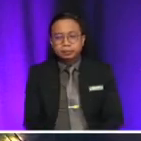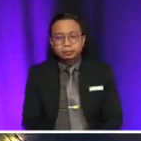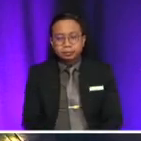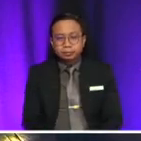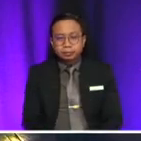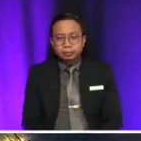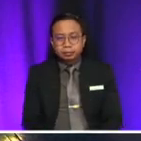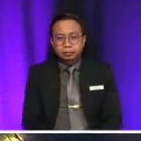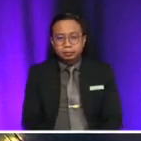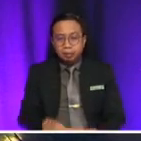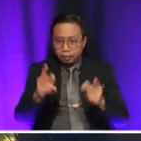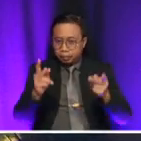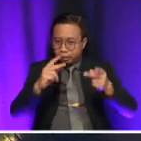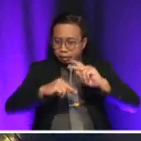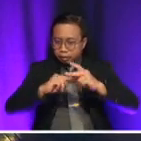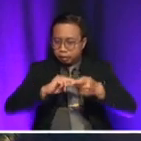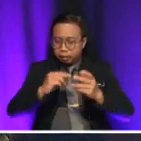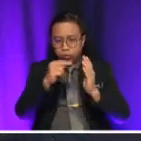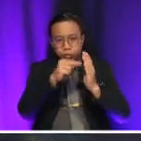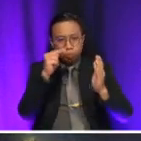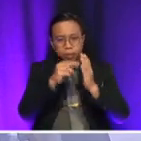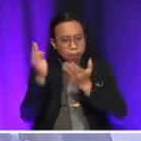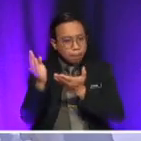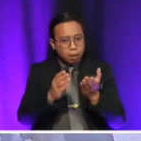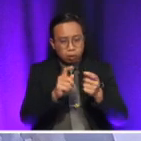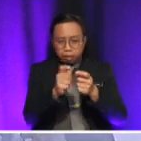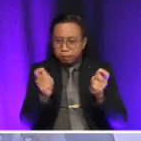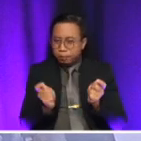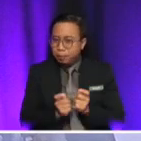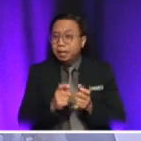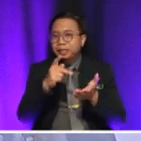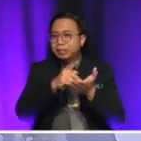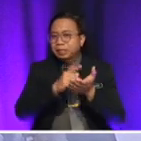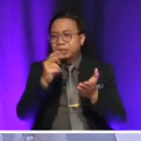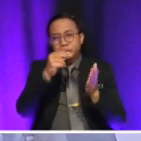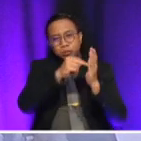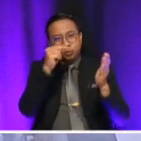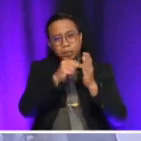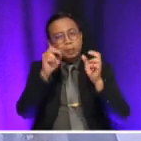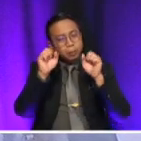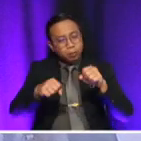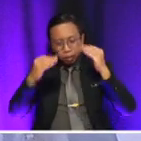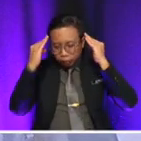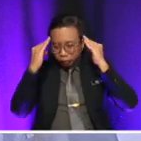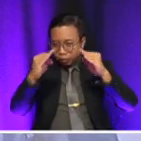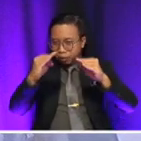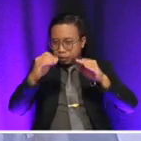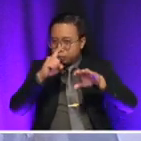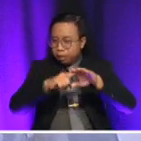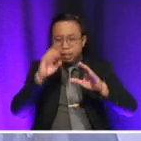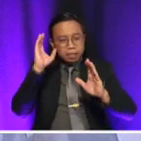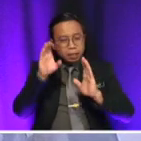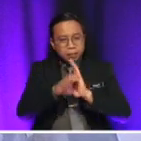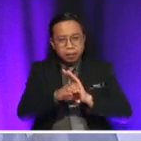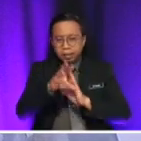peti undi itu dibawa ke tempat penyiraan undi dan juga boleh kita fokuskan kepada gambar